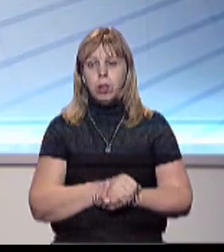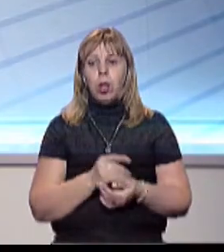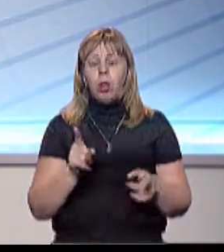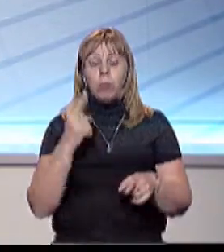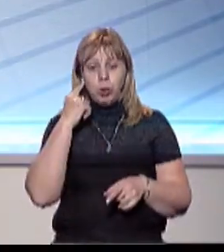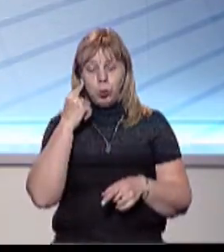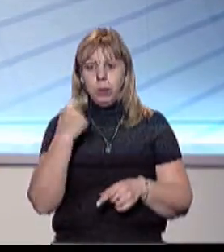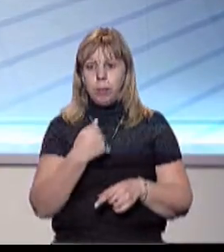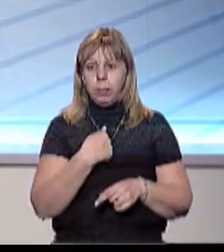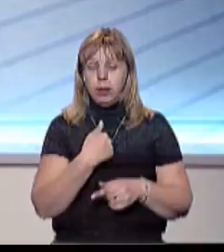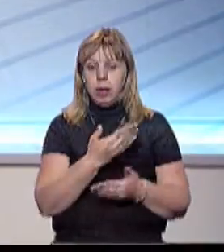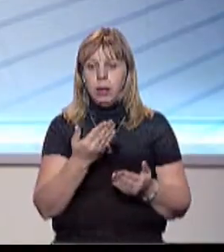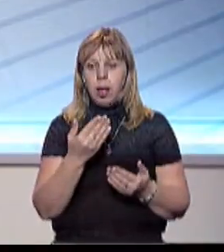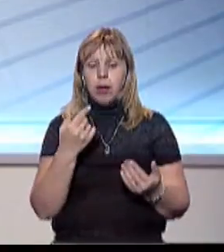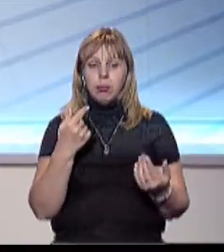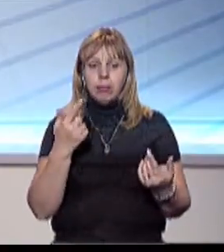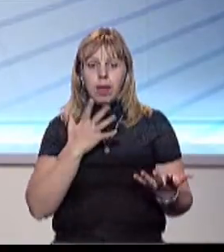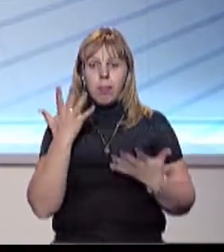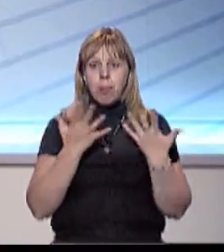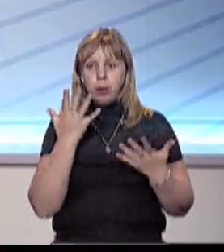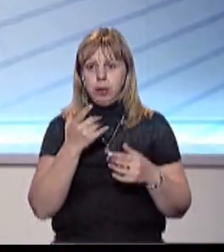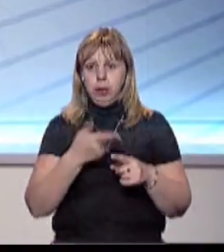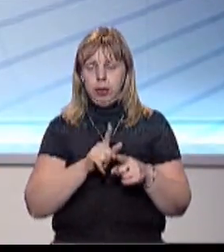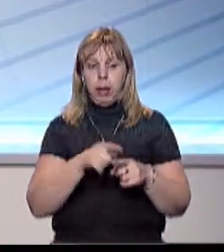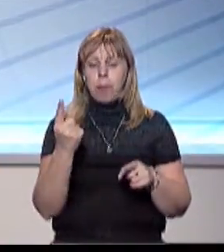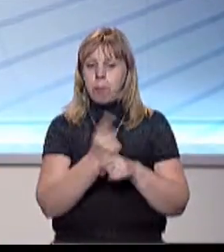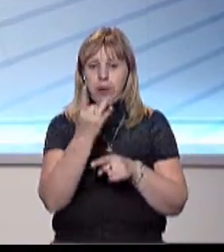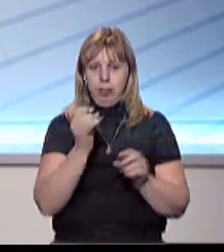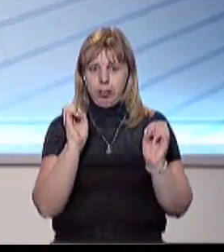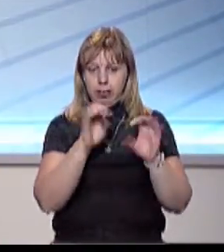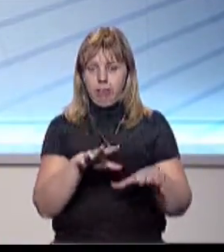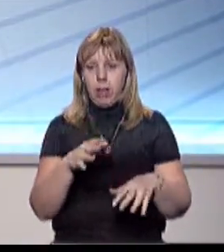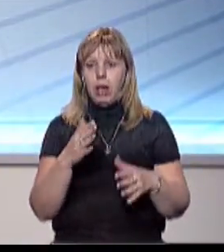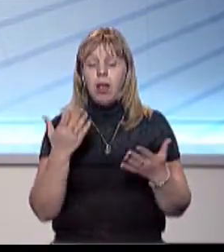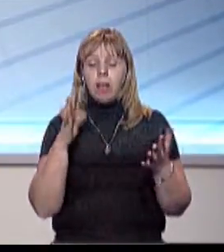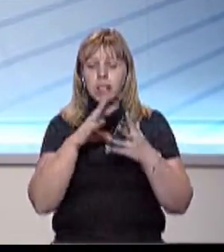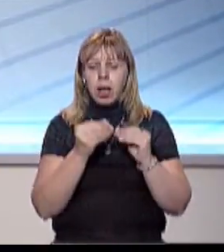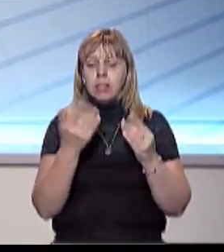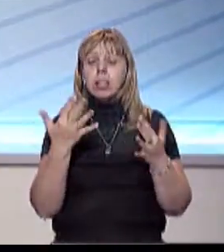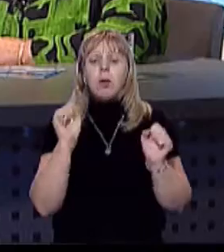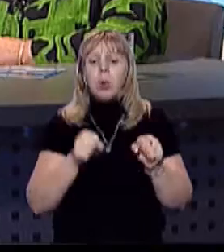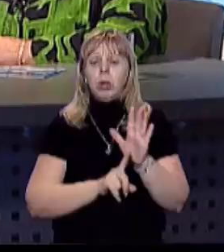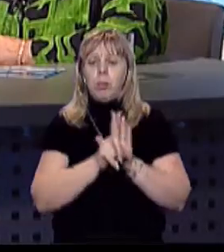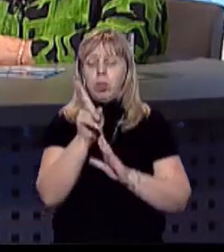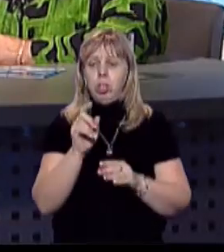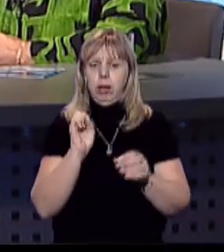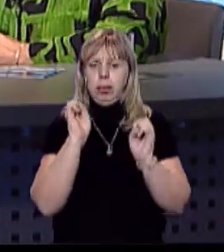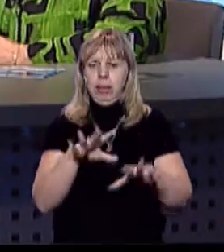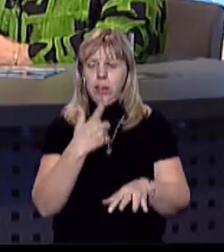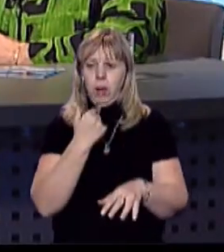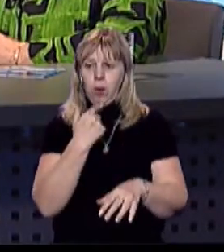Тож, почули ми емоції, так, донорки, яка вперше здавала, взагалі, з якого віку можна починати бути